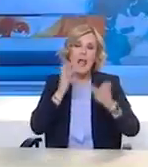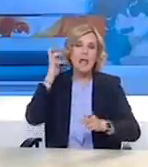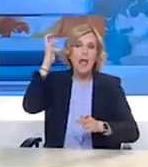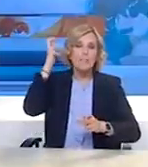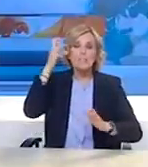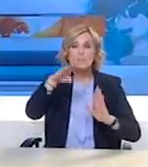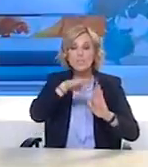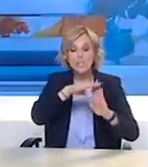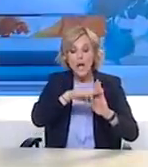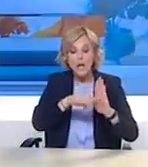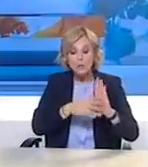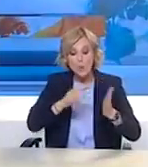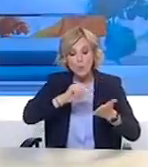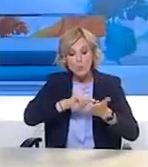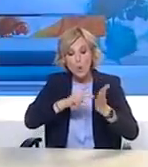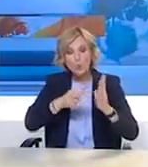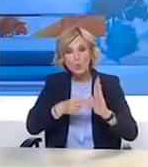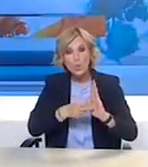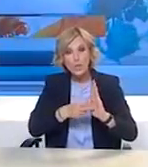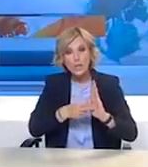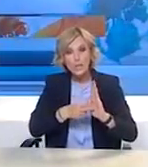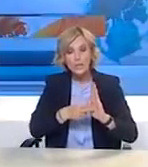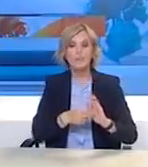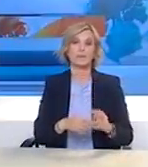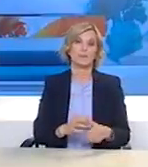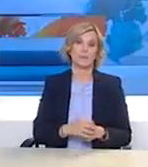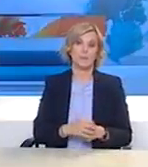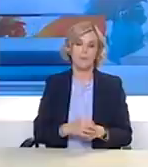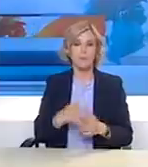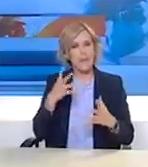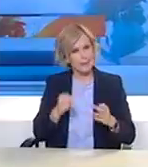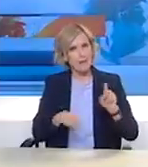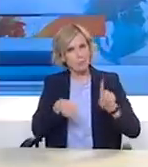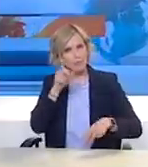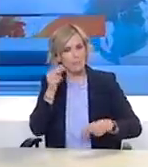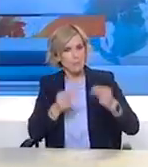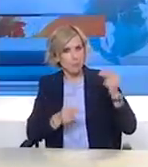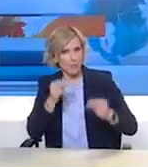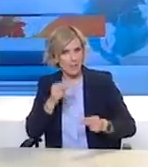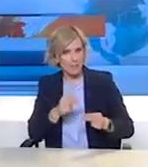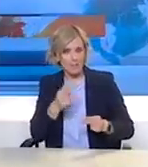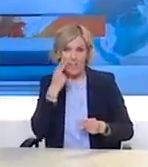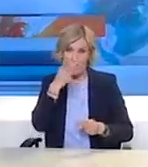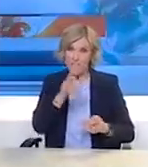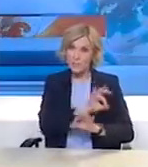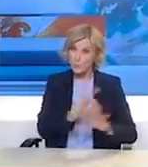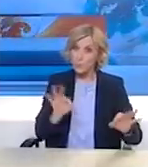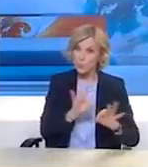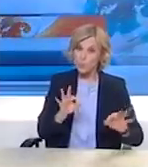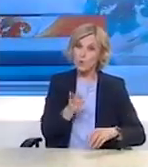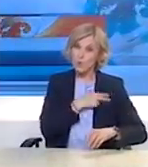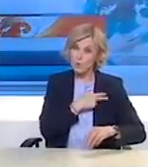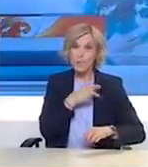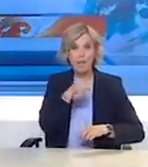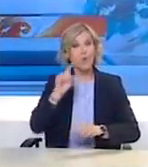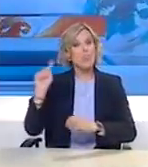με προσοχή και σύνεση. Υπάρχουν κάποια προβλήματα ακόμα και σε αυτό που φαίνεται σίγουρο ότι θα λειτουργήσει σαν